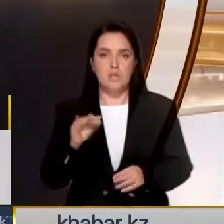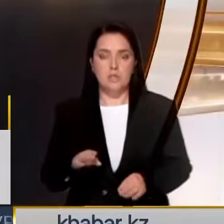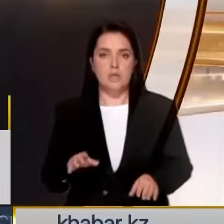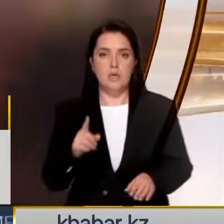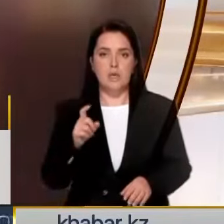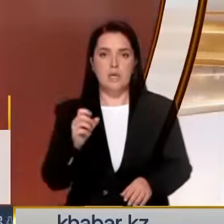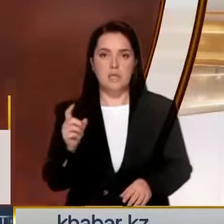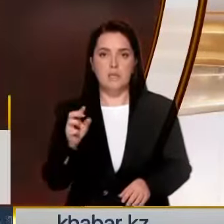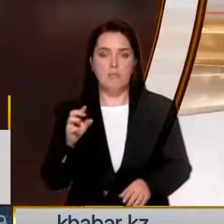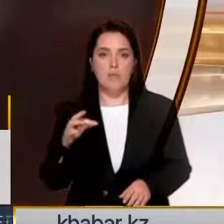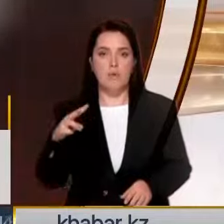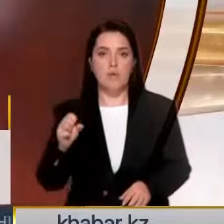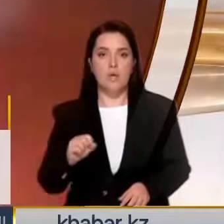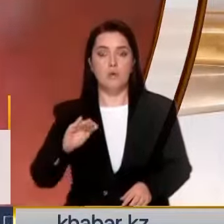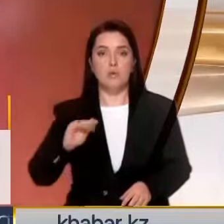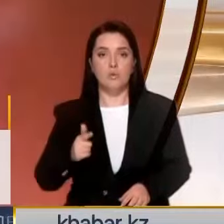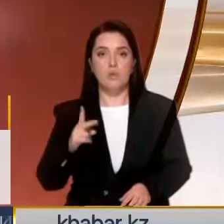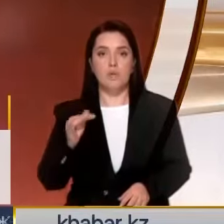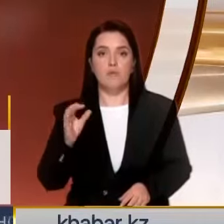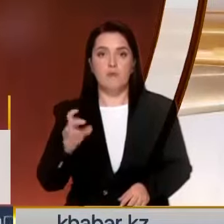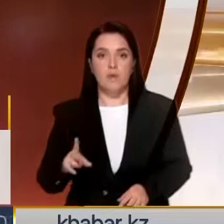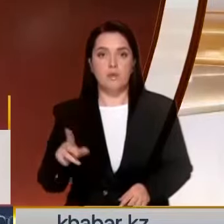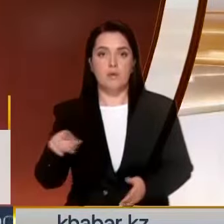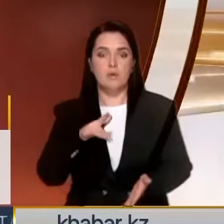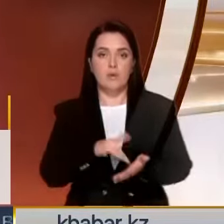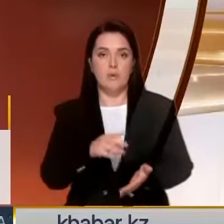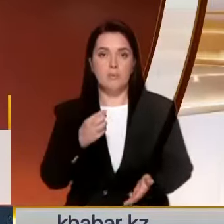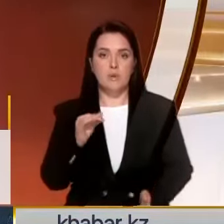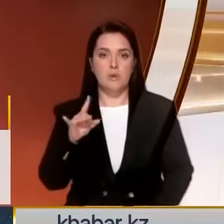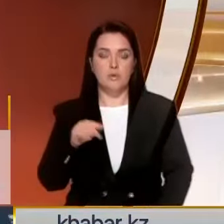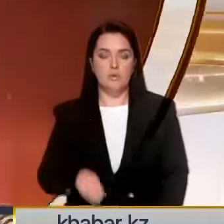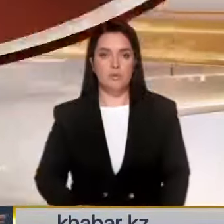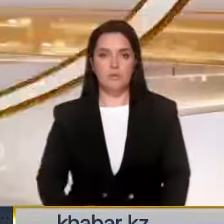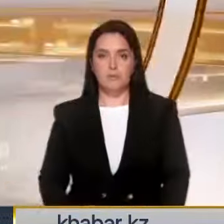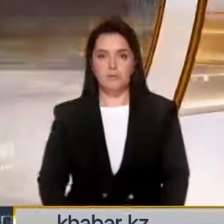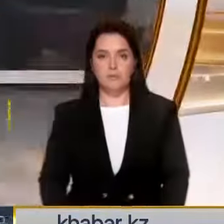движение «Хизбулла» расположено на юге Ливана в южных пригородах Бейрута.